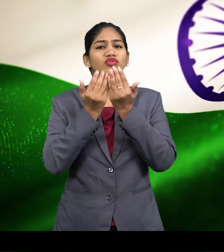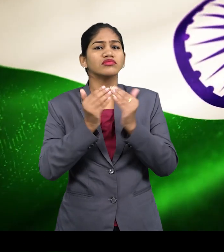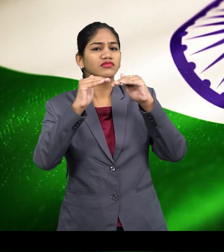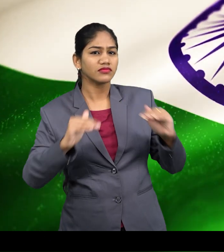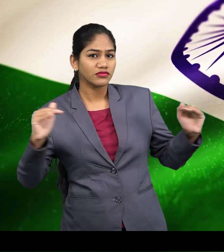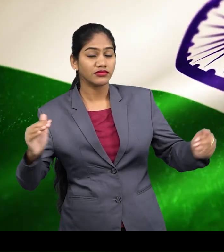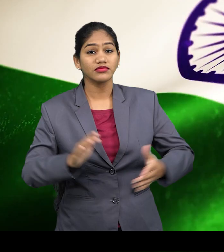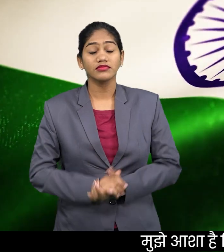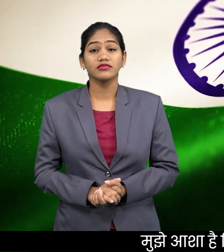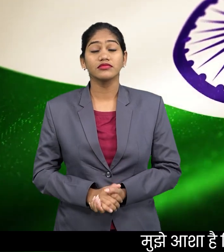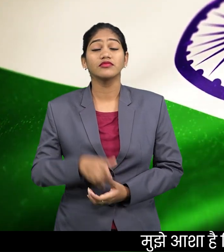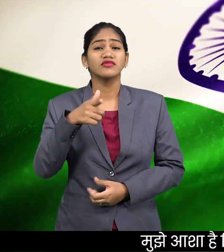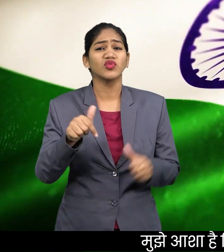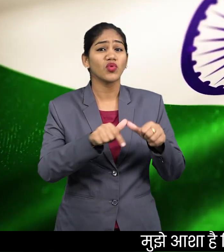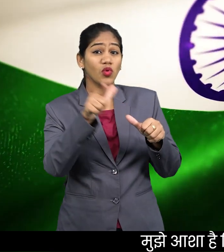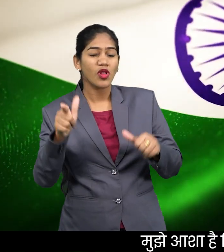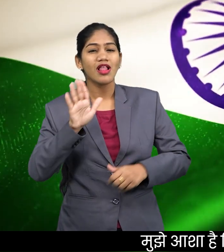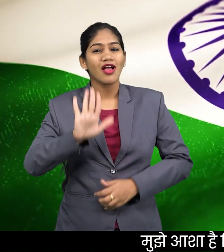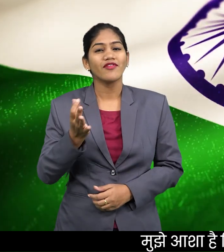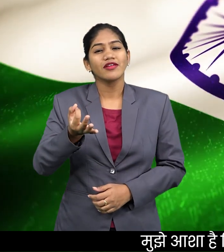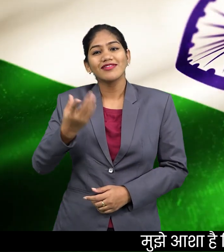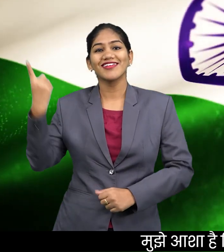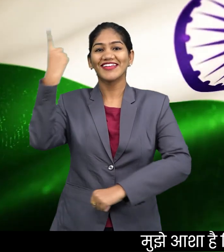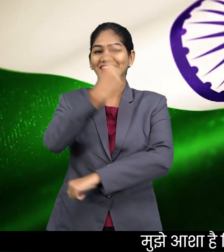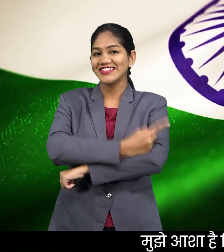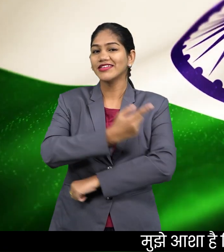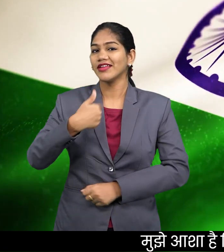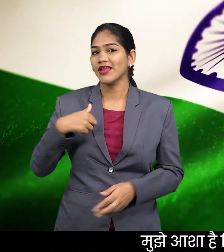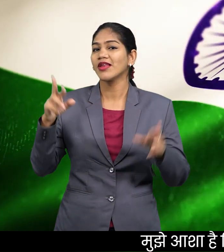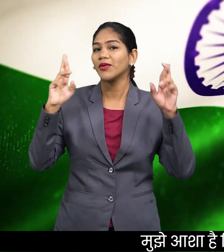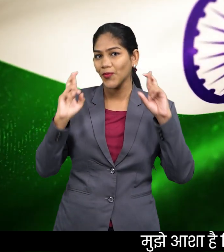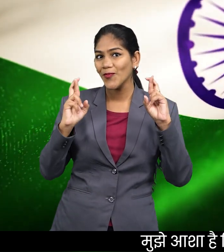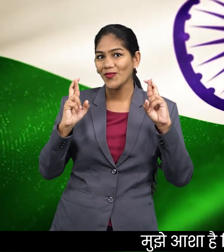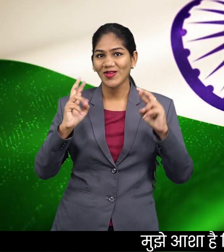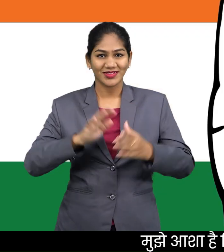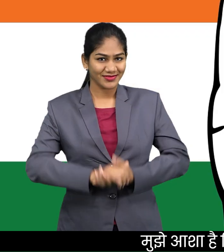नमस्कार छात्रों, मुझे आशा है कि आप सभी का दिन अच्छा बीतेगा।